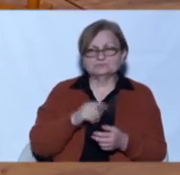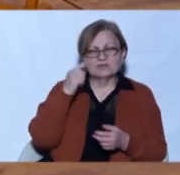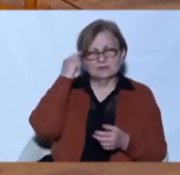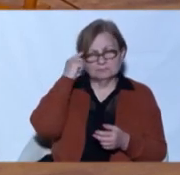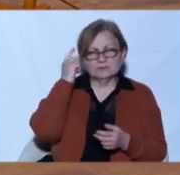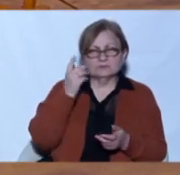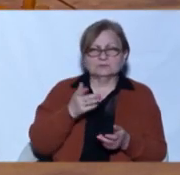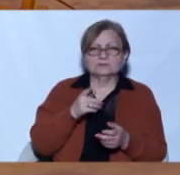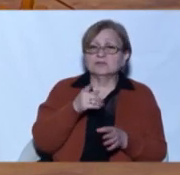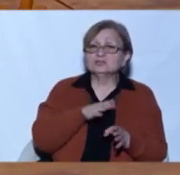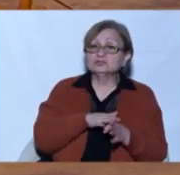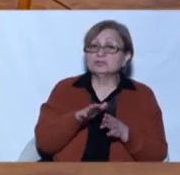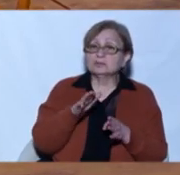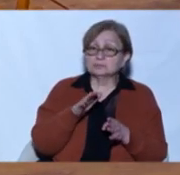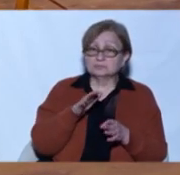შეასრულოთ ასეთი